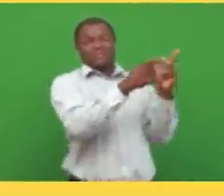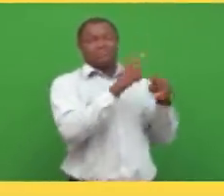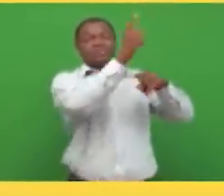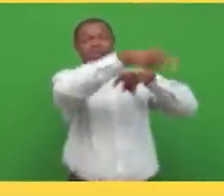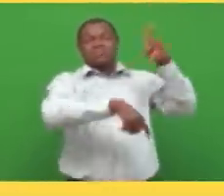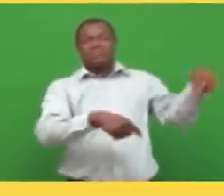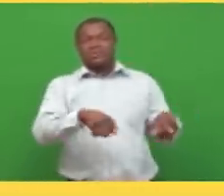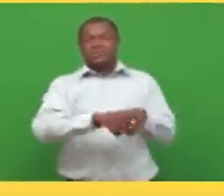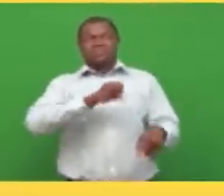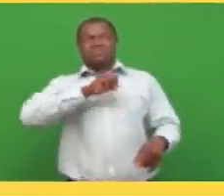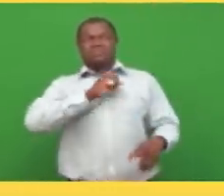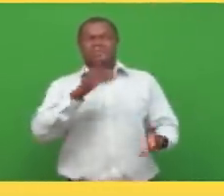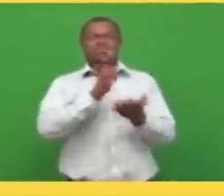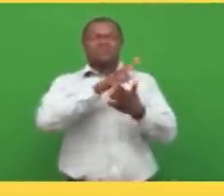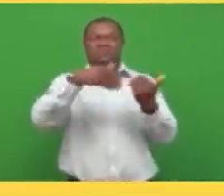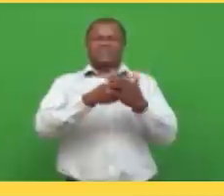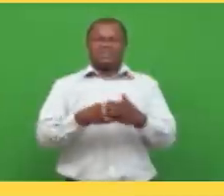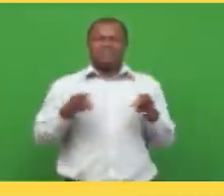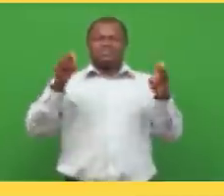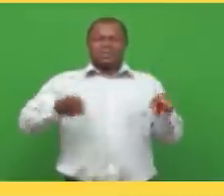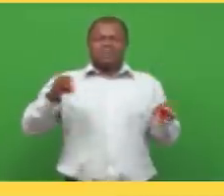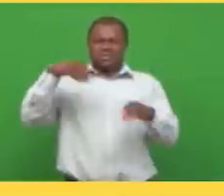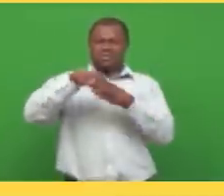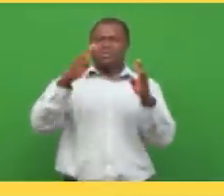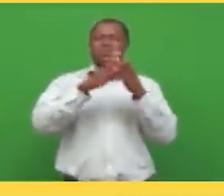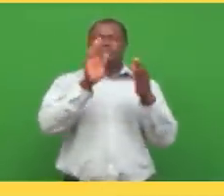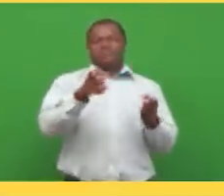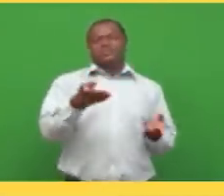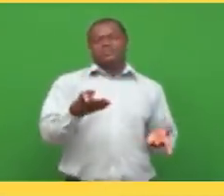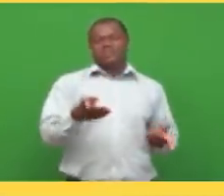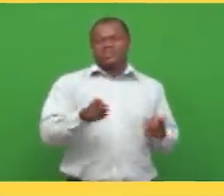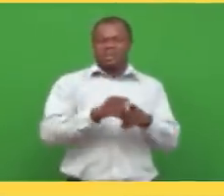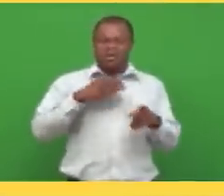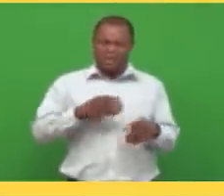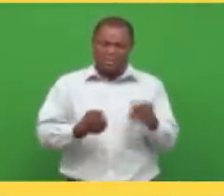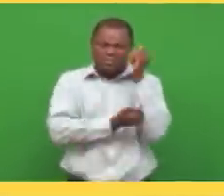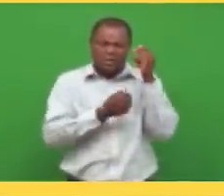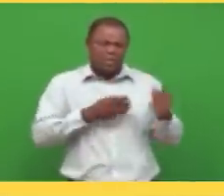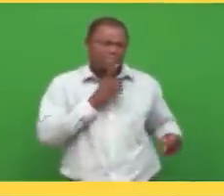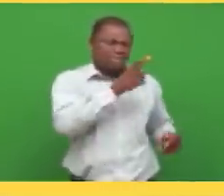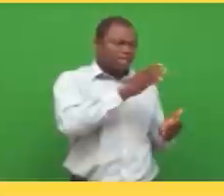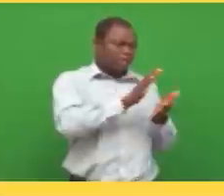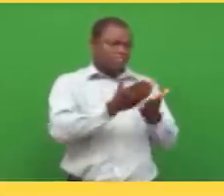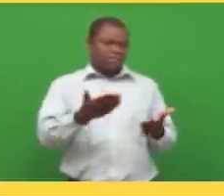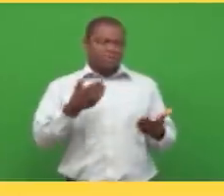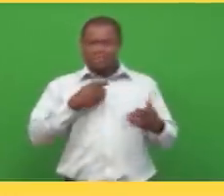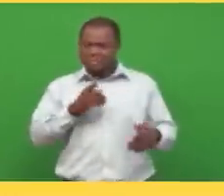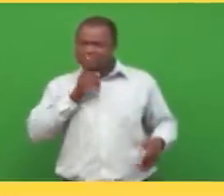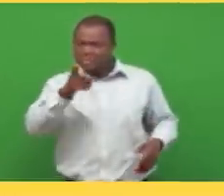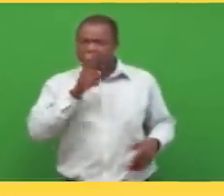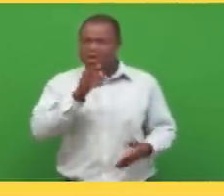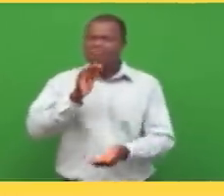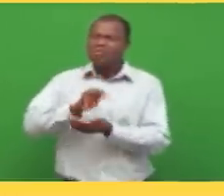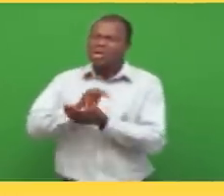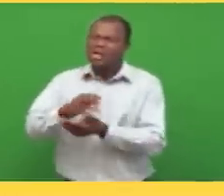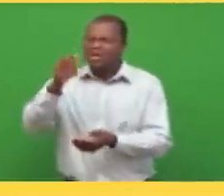chi vachingoita zvavada mumba imomo kuti iya hama yavo ichikwanisa kuvatsura ikwanise kutsura ini ndotsura urenge